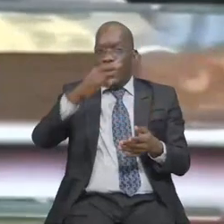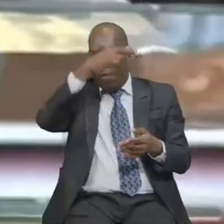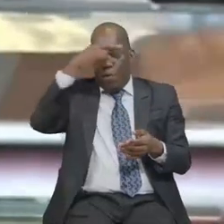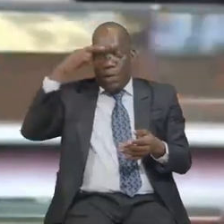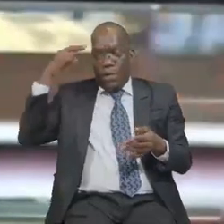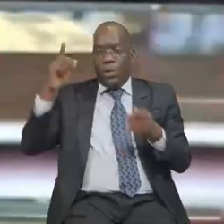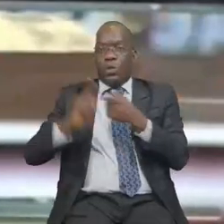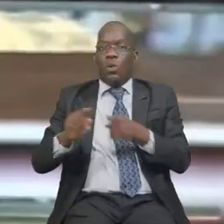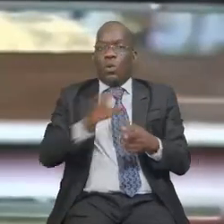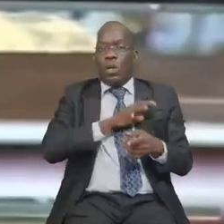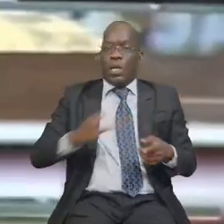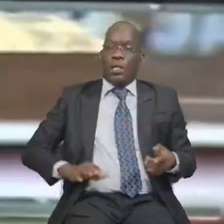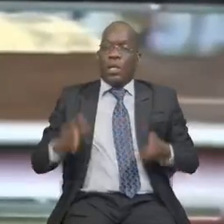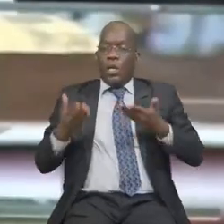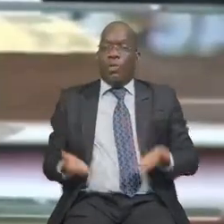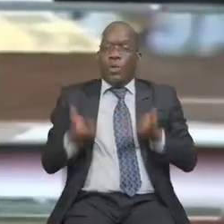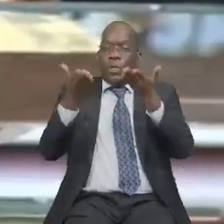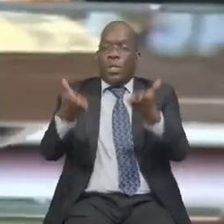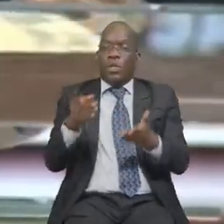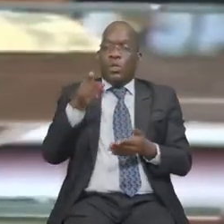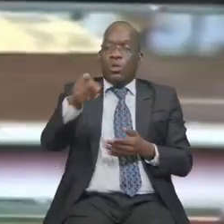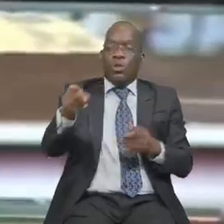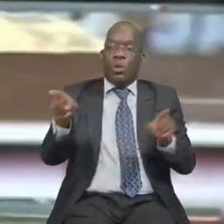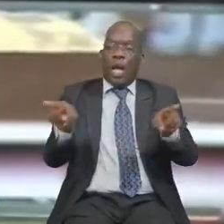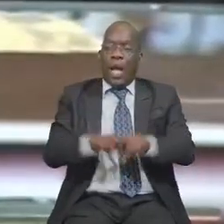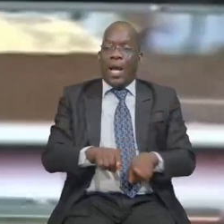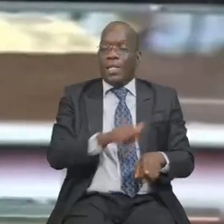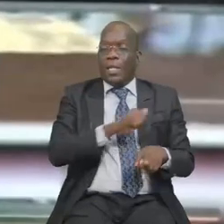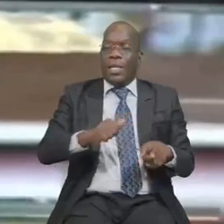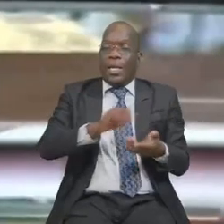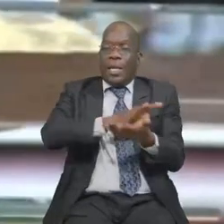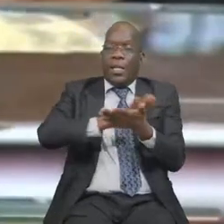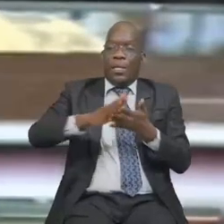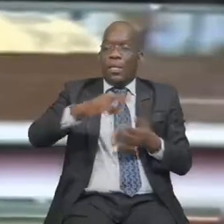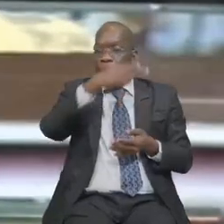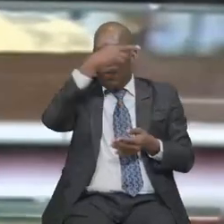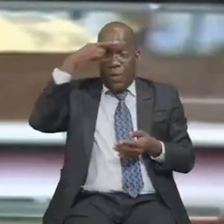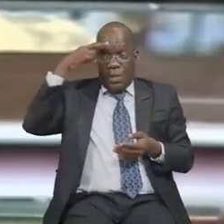Pour vous présenter à Christ comme une vierge pure.